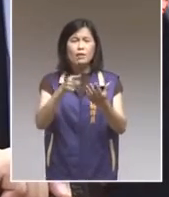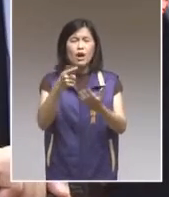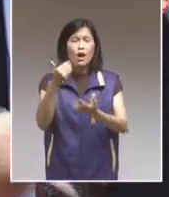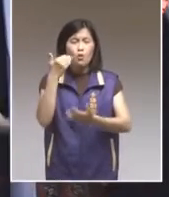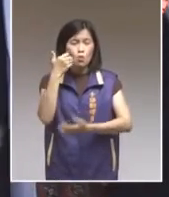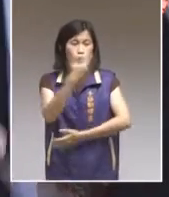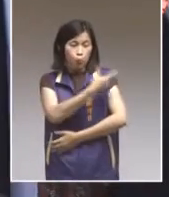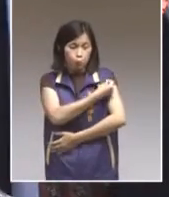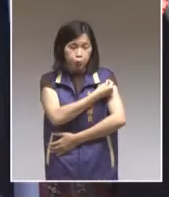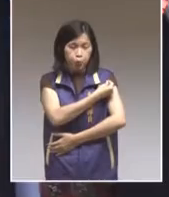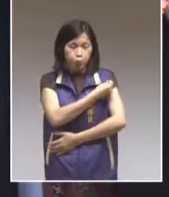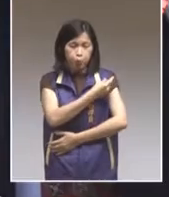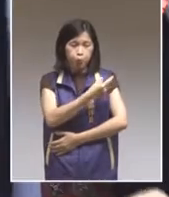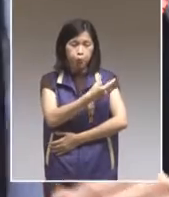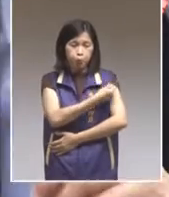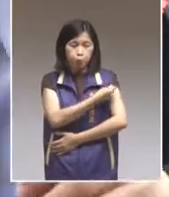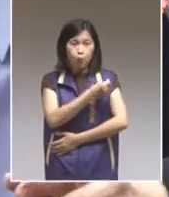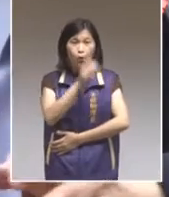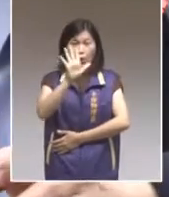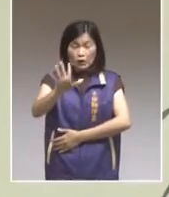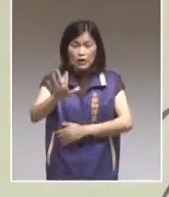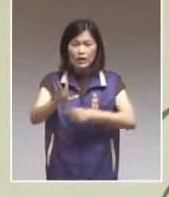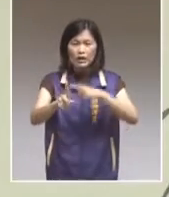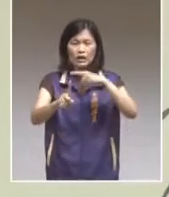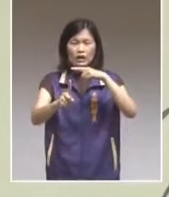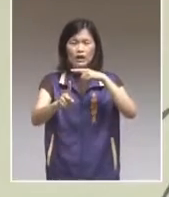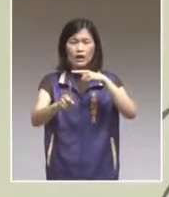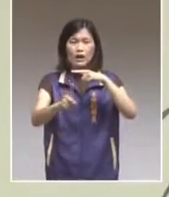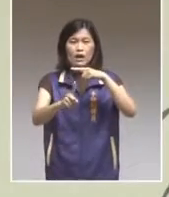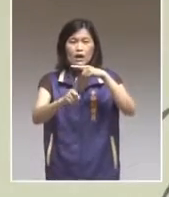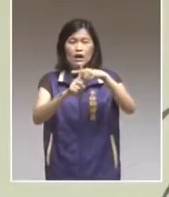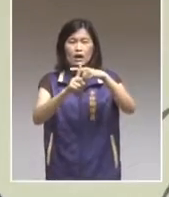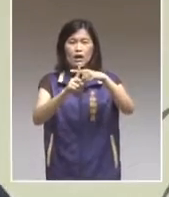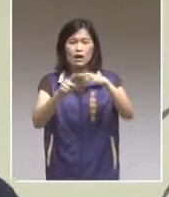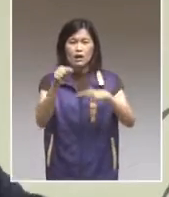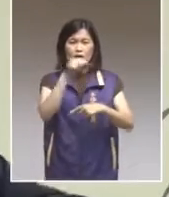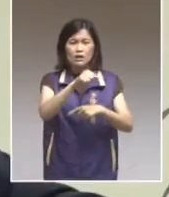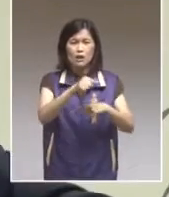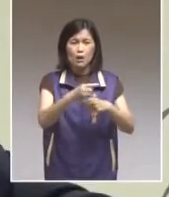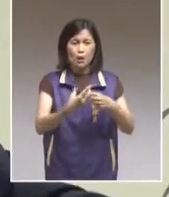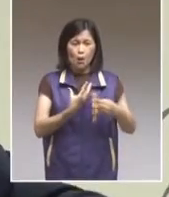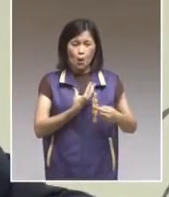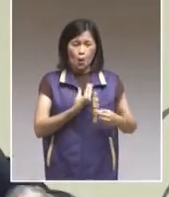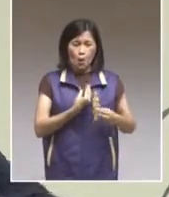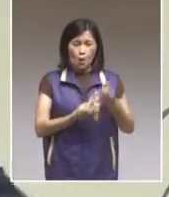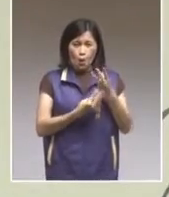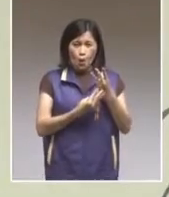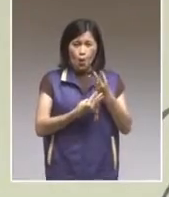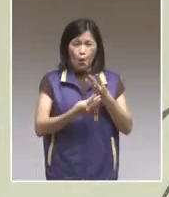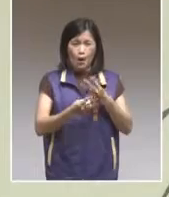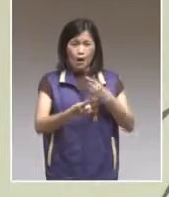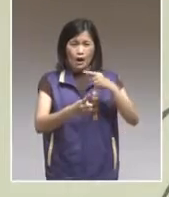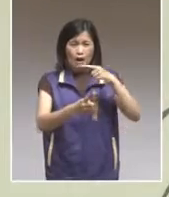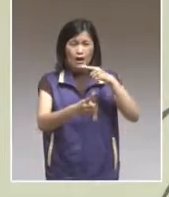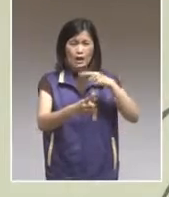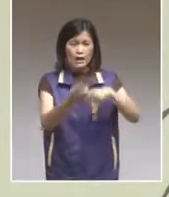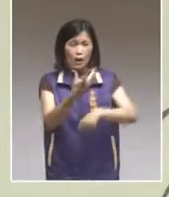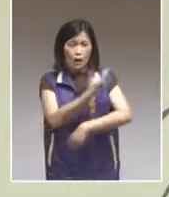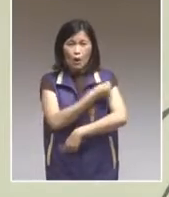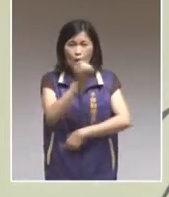冠肺炎产生心肌炎的速率要来得快，来得多。所以这里是